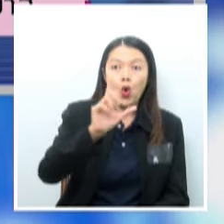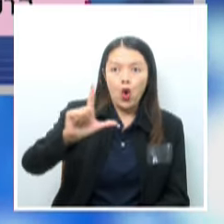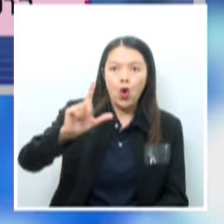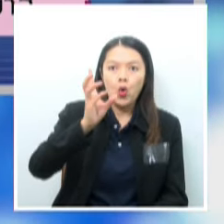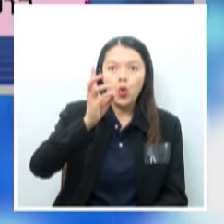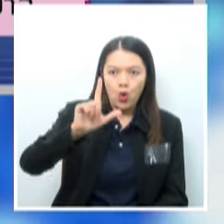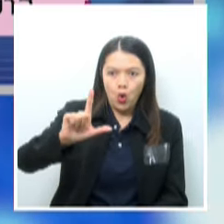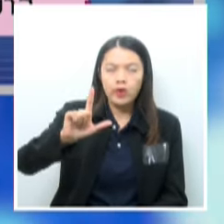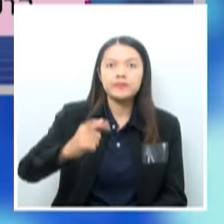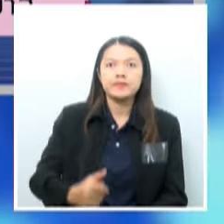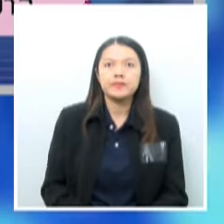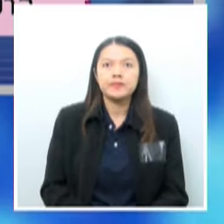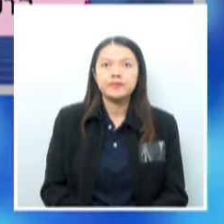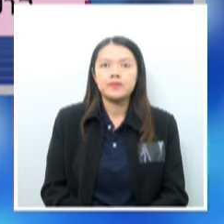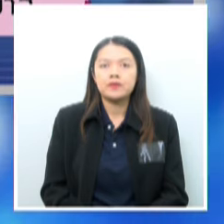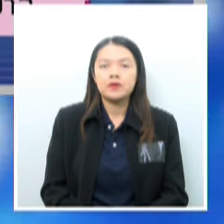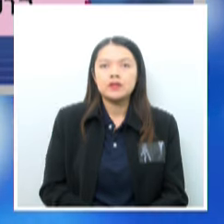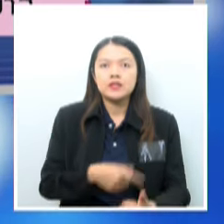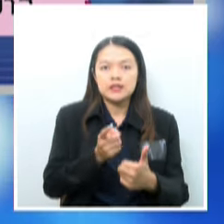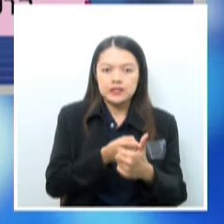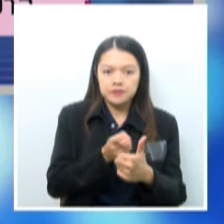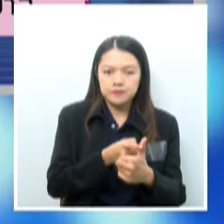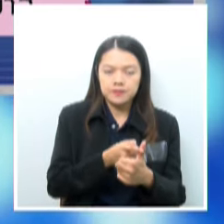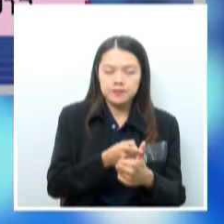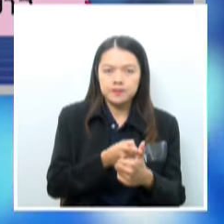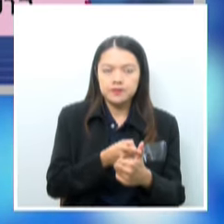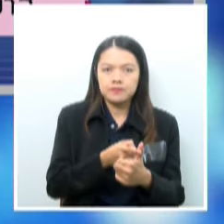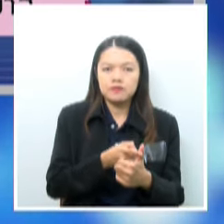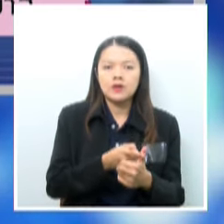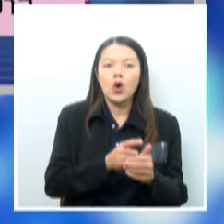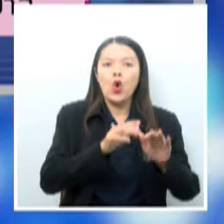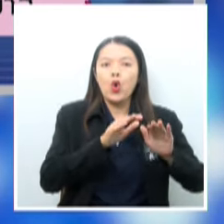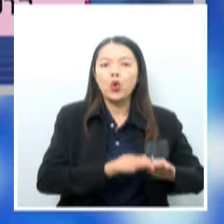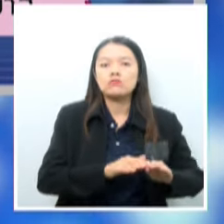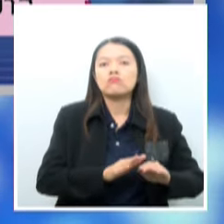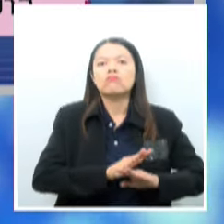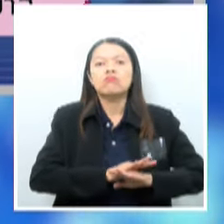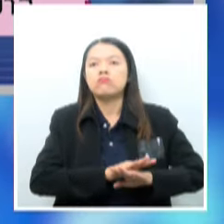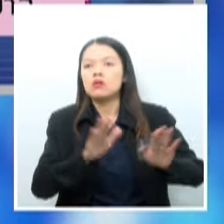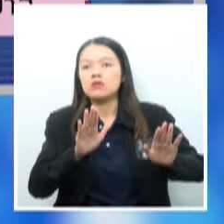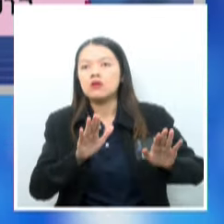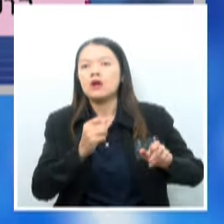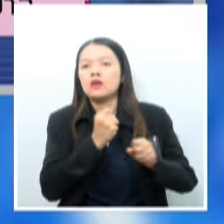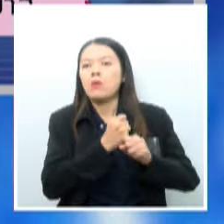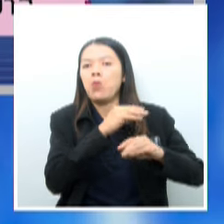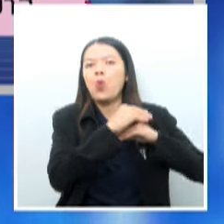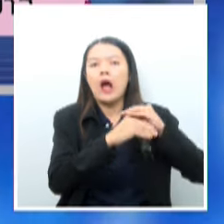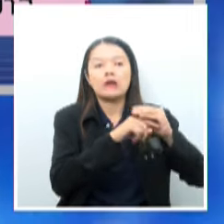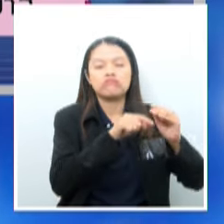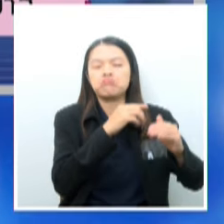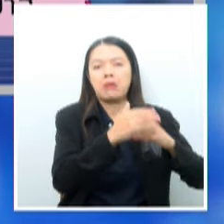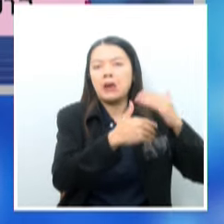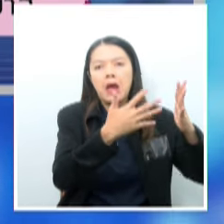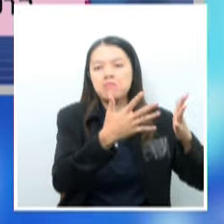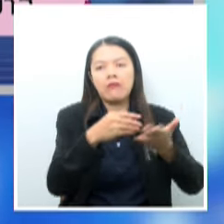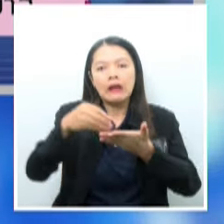ลอของเราก็คืออย่างประเด็นแรกในการลดเลิกโครงการและกิจกรรมที่ไม่ส่งผลต่อการพัฒนาผู้เรียน